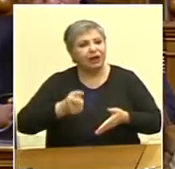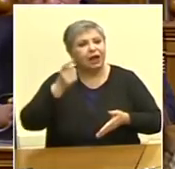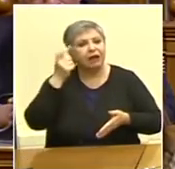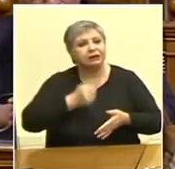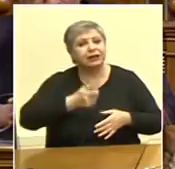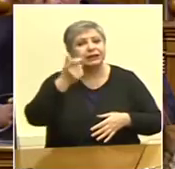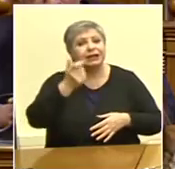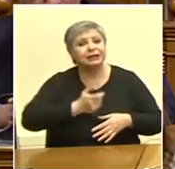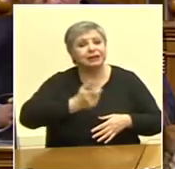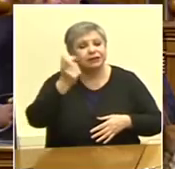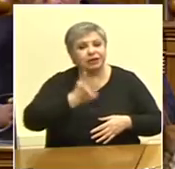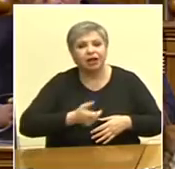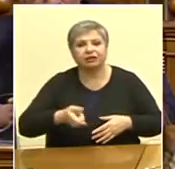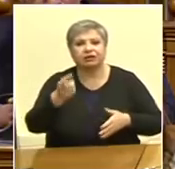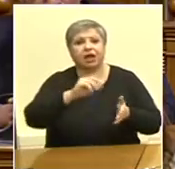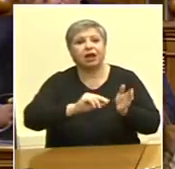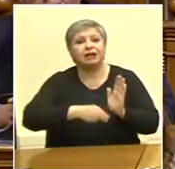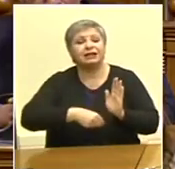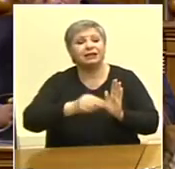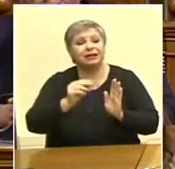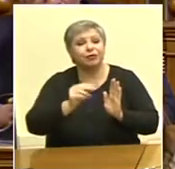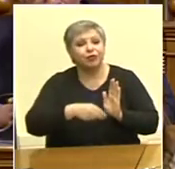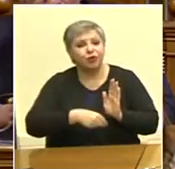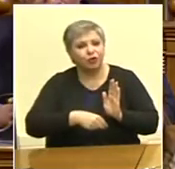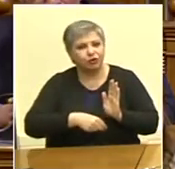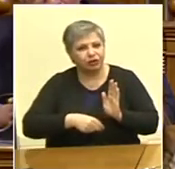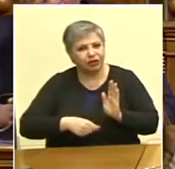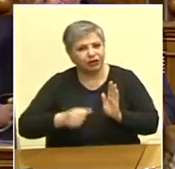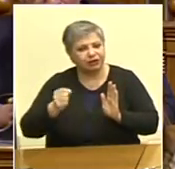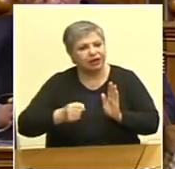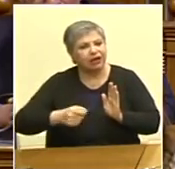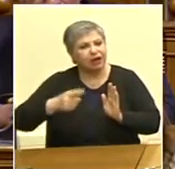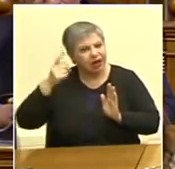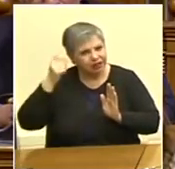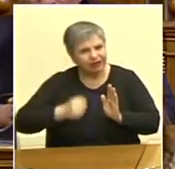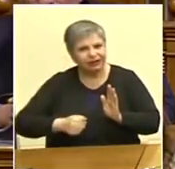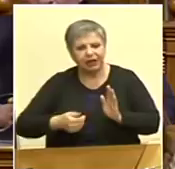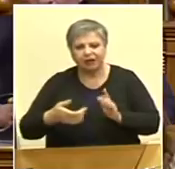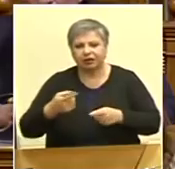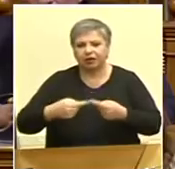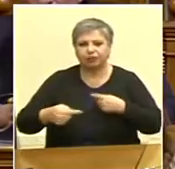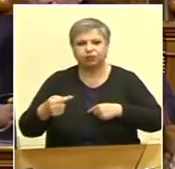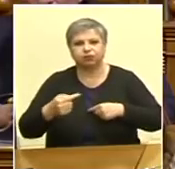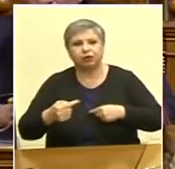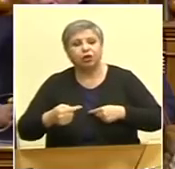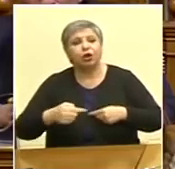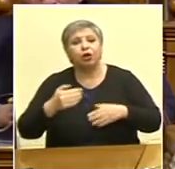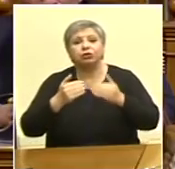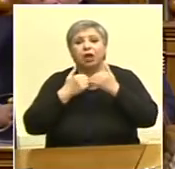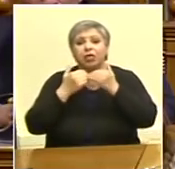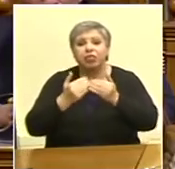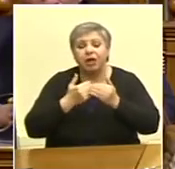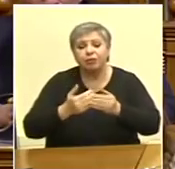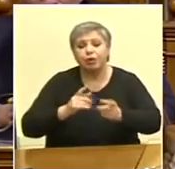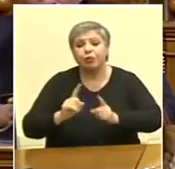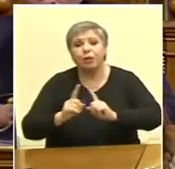και οι άλλες διεθνείς συμφωνίες, προσέξτε κύριε Επίτροπε, pacta sunt servanda, Μη μας λέτε εδώ ότι δεν μπορούν να μετράνε συμφωνίες και να μην υλοποιούνται